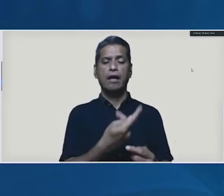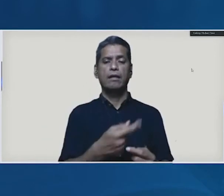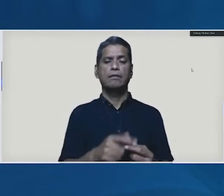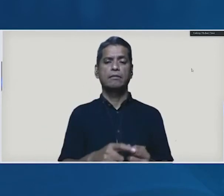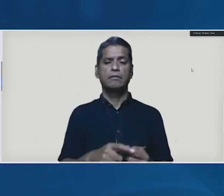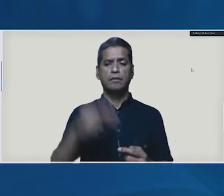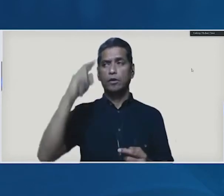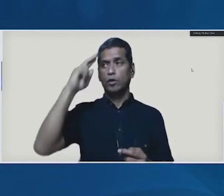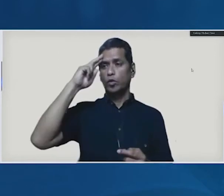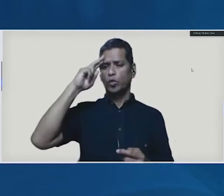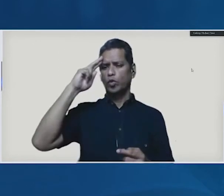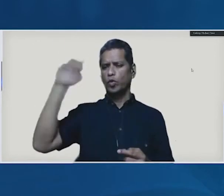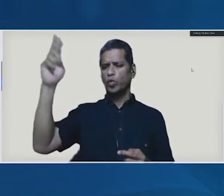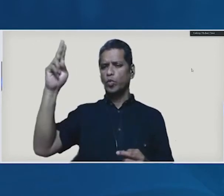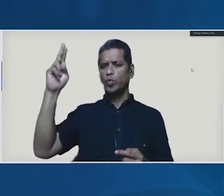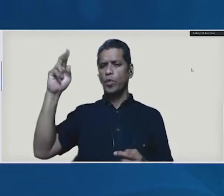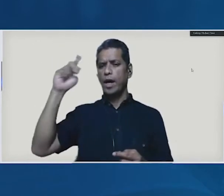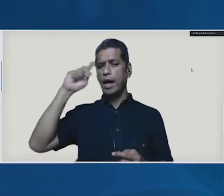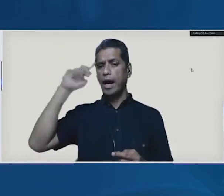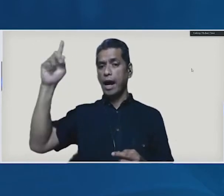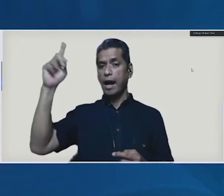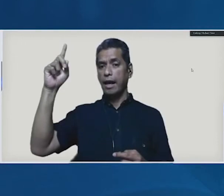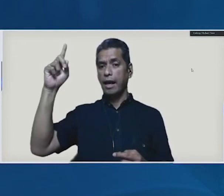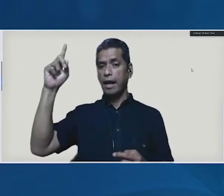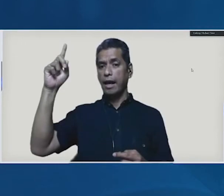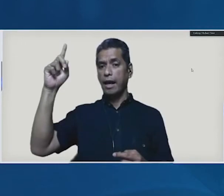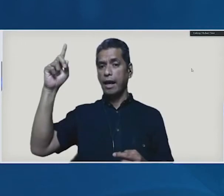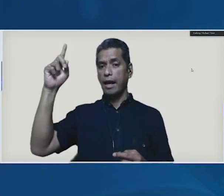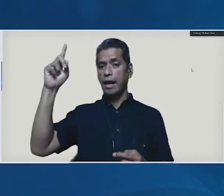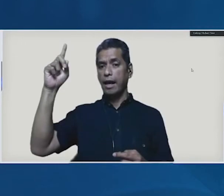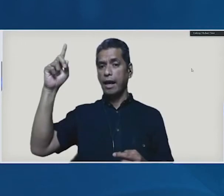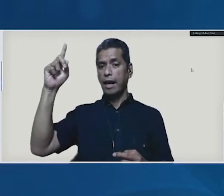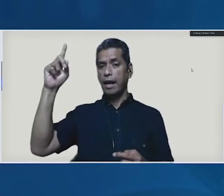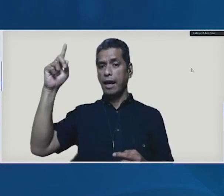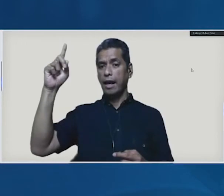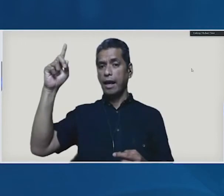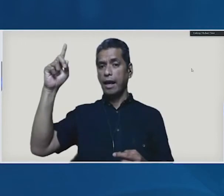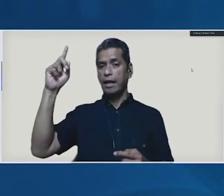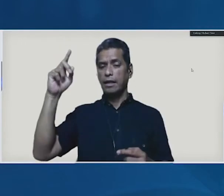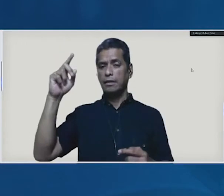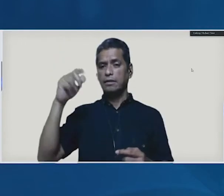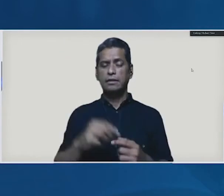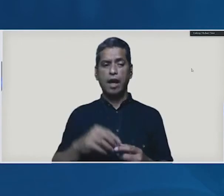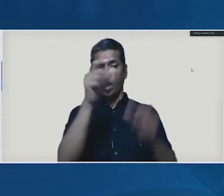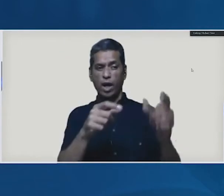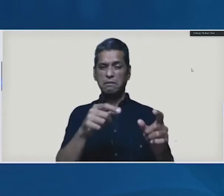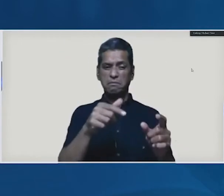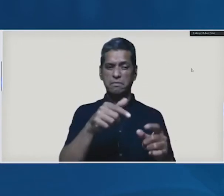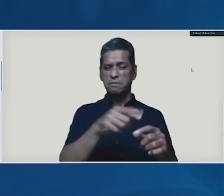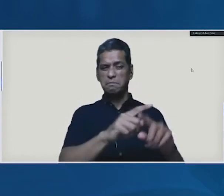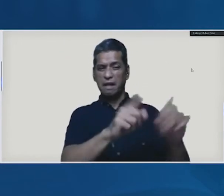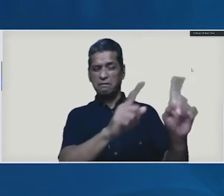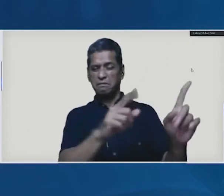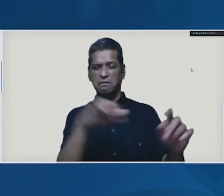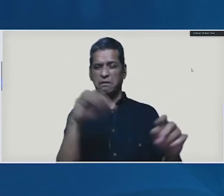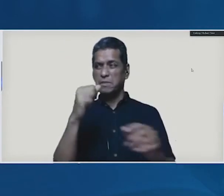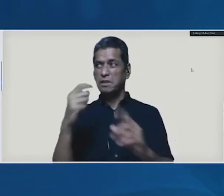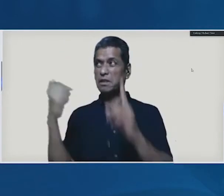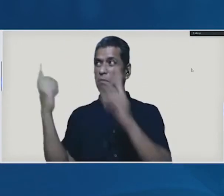tidak bisa di komunikasi PR yang orang lain tidak bisa berkomunikasi anda dan saya bisa